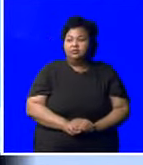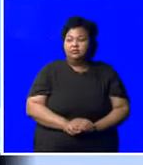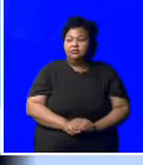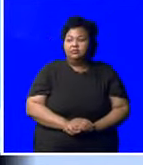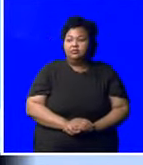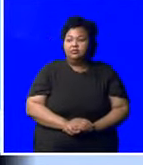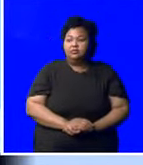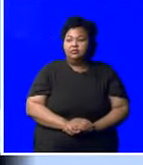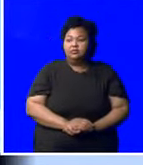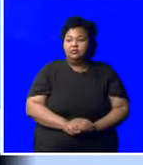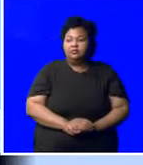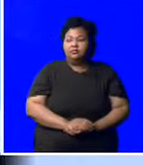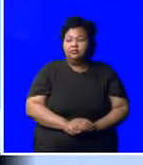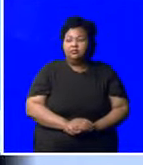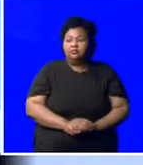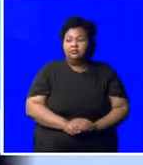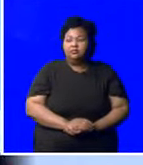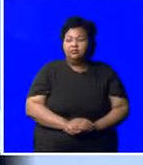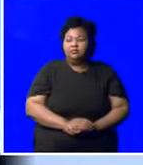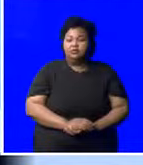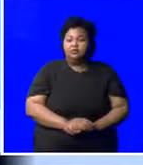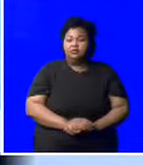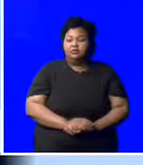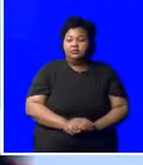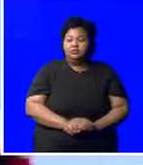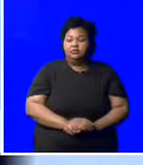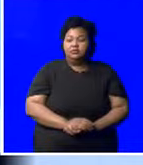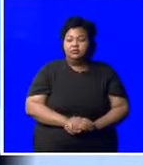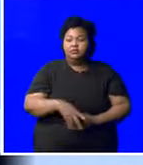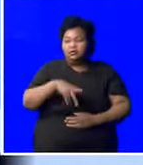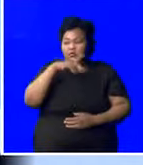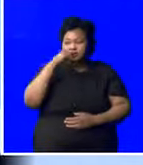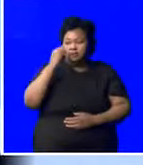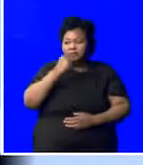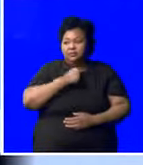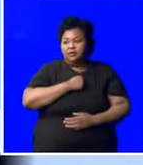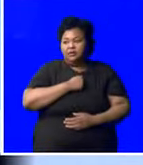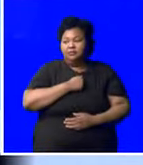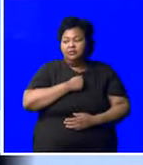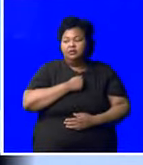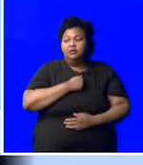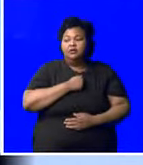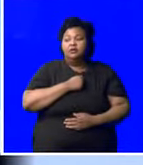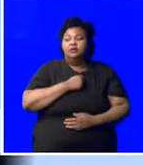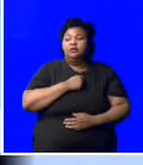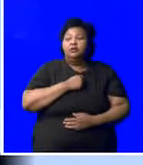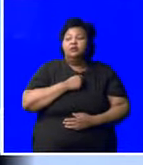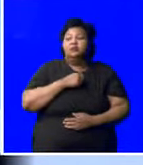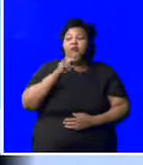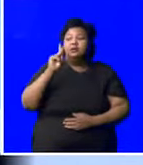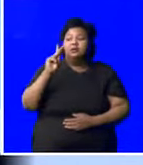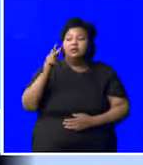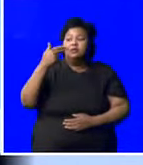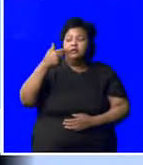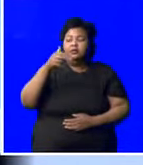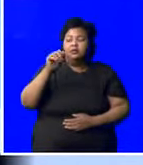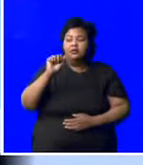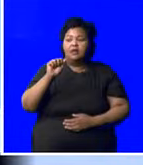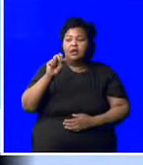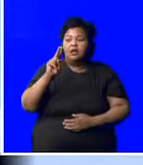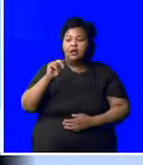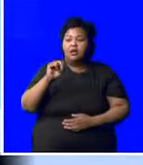ngikhethe wena waphakathi. Ligama lami ngithandeka ngwakakhanyile.